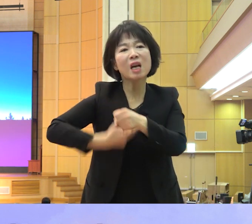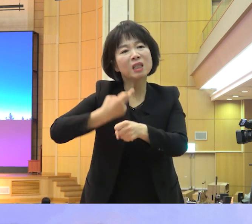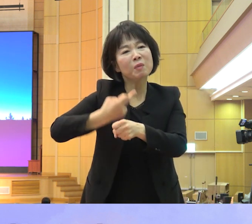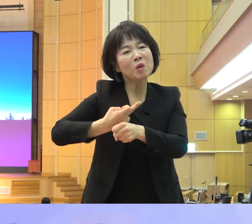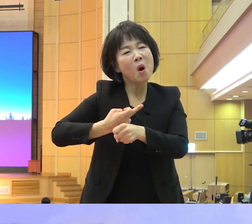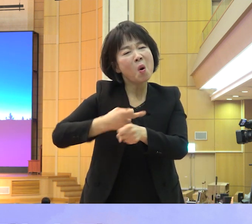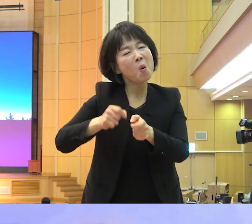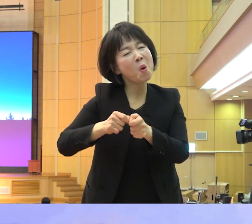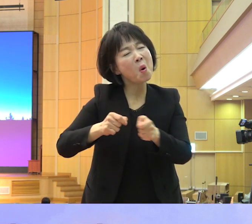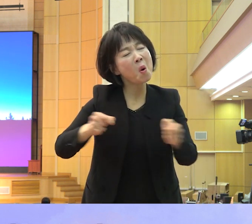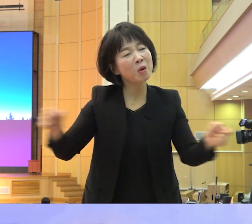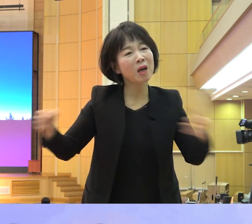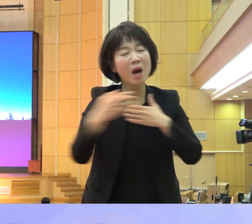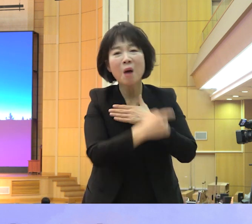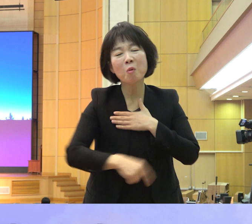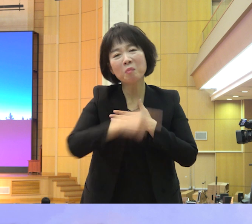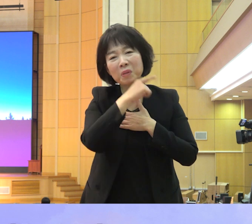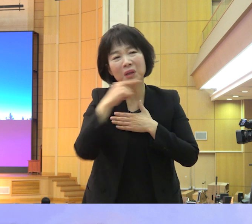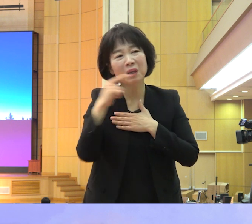있습니다.